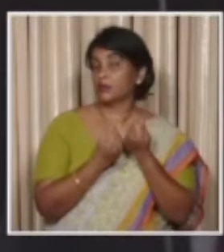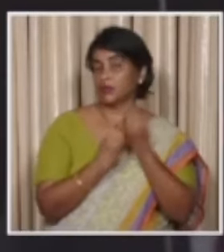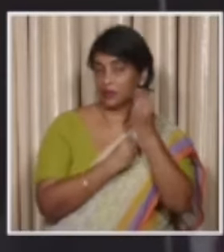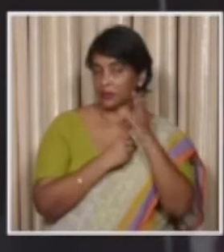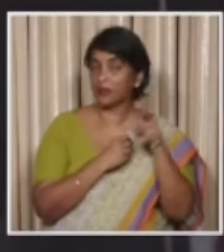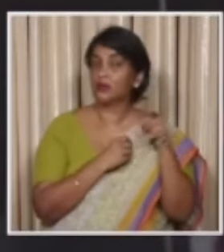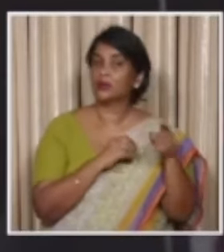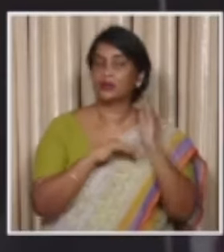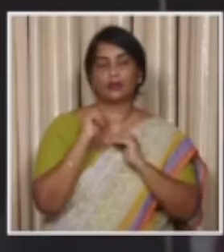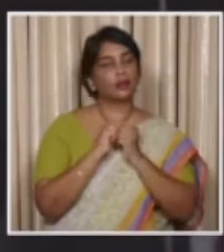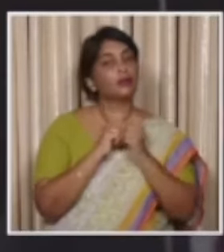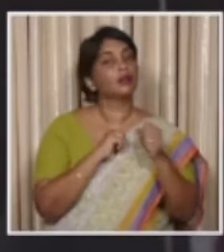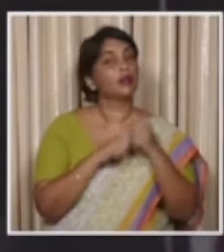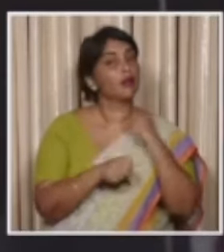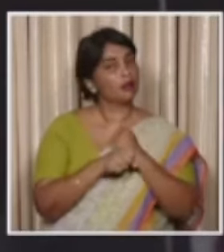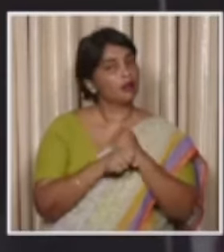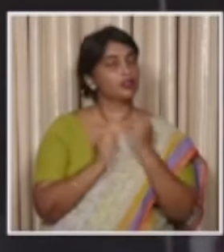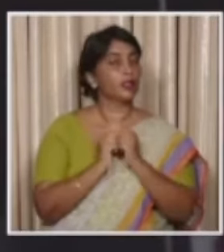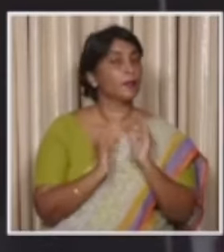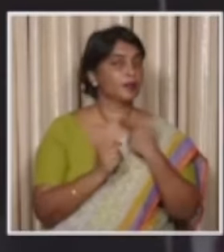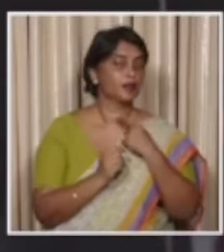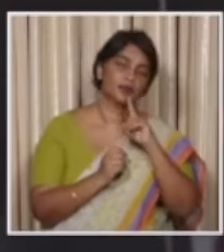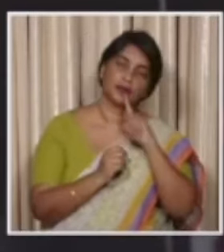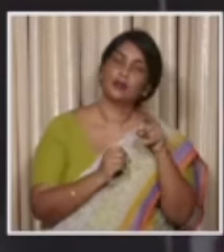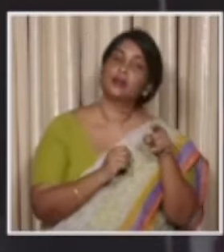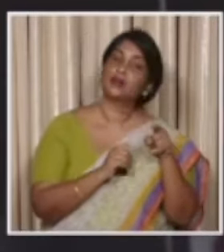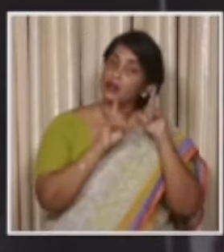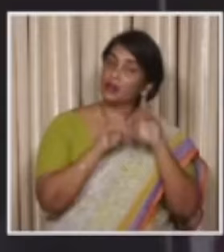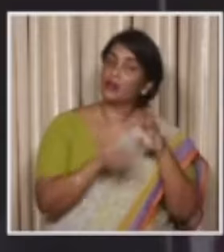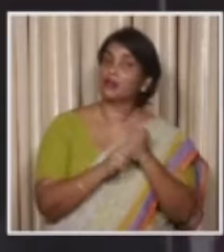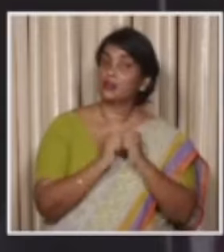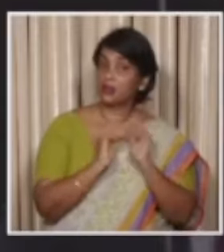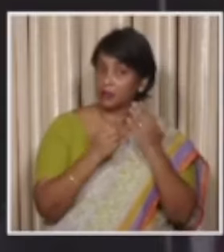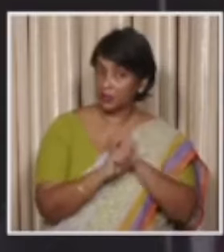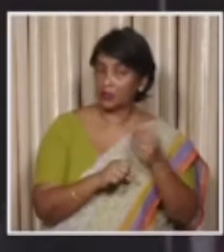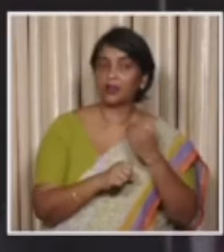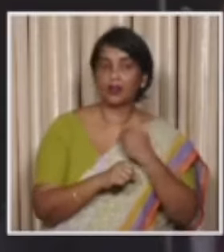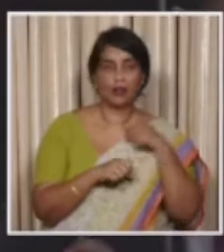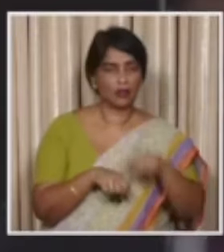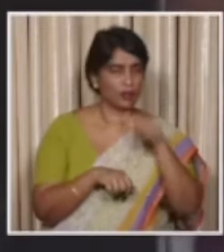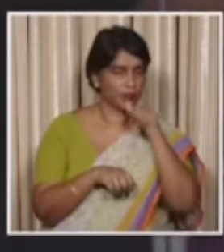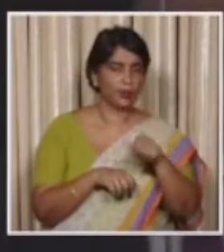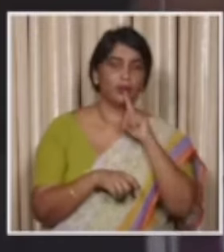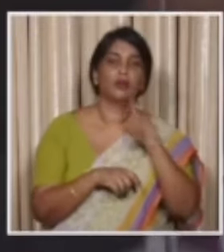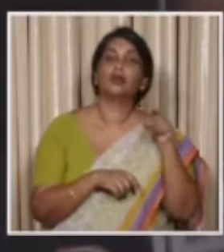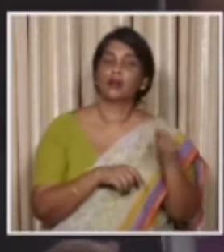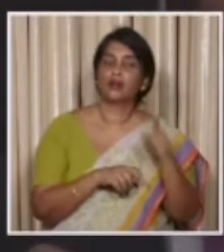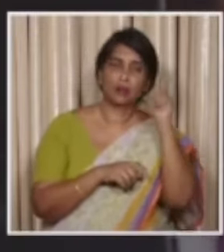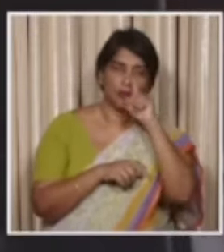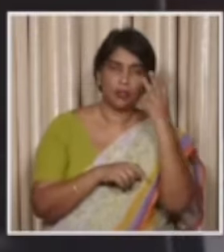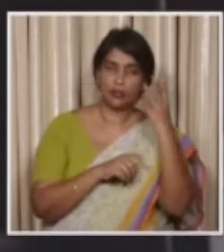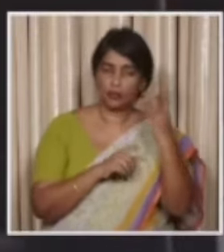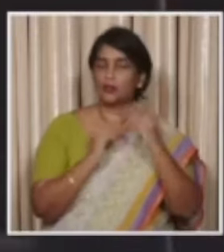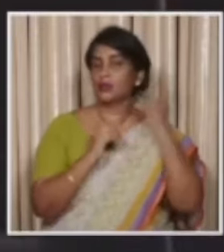දෙයිලා මේ වැඩකටයුතු ආණ්ඩුවට ආරම්භ කරන්න කියලා අපි යෝජනා කරනවා. ඒ ආණ්ඩුව ආරම්භ නොකරොත් මම අද පැහැදිලිවම කියන්න කැමැති තව මාස 3කින්